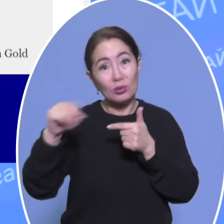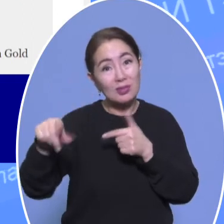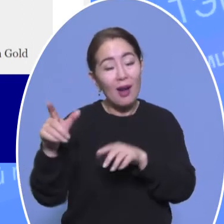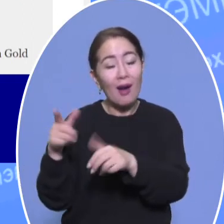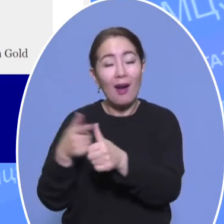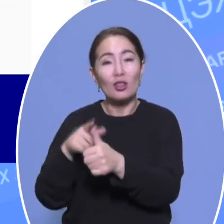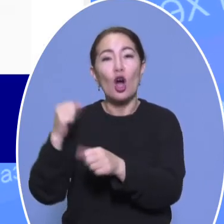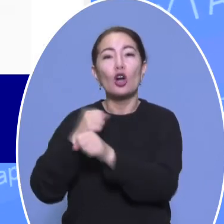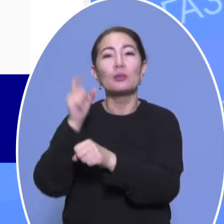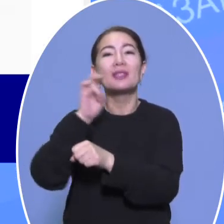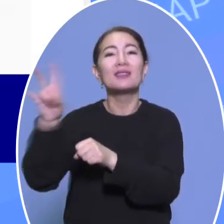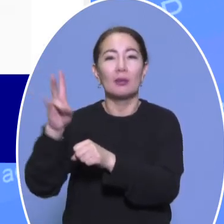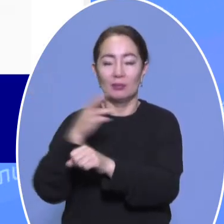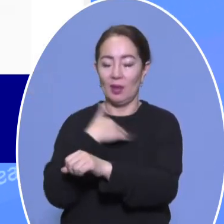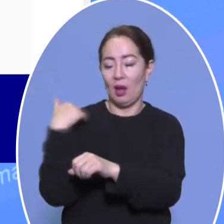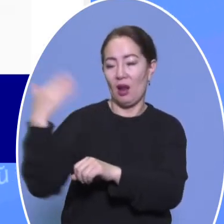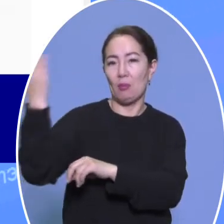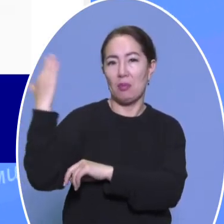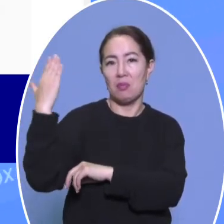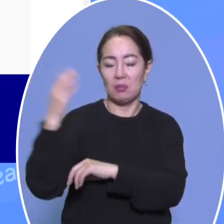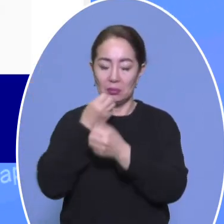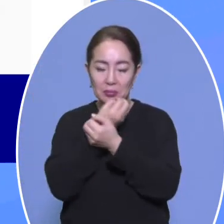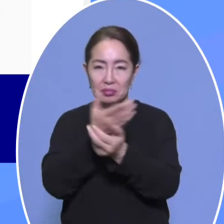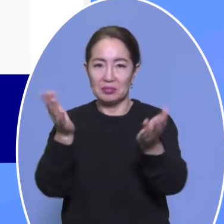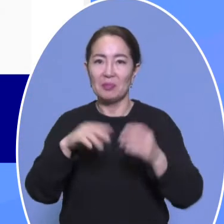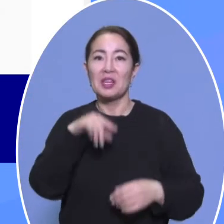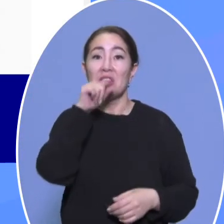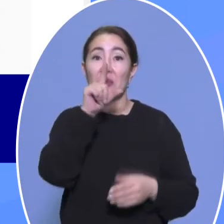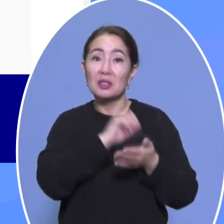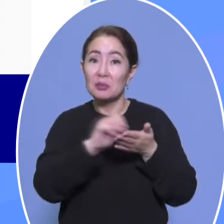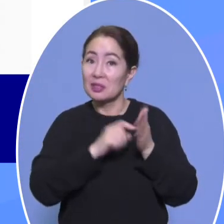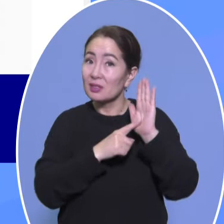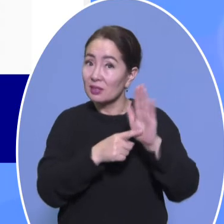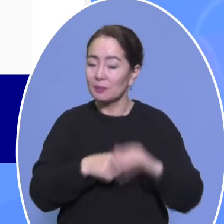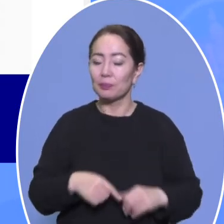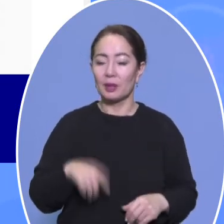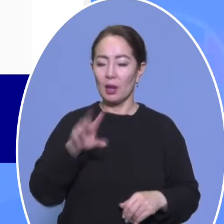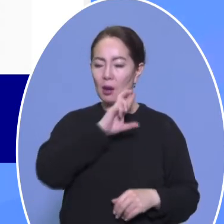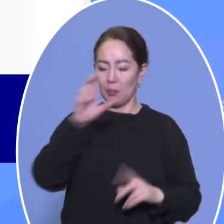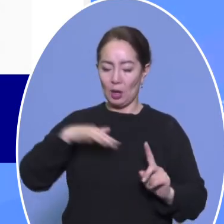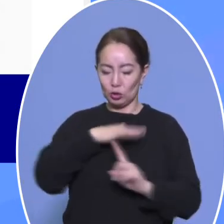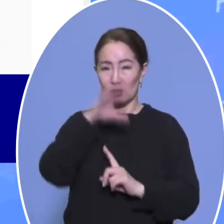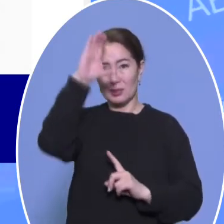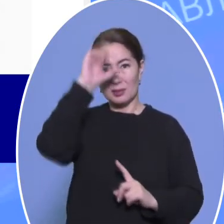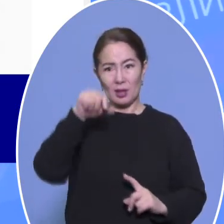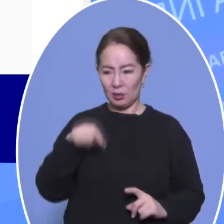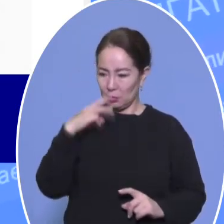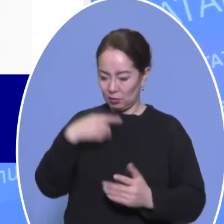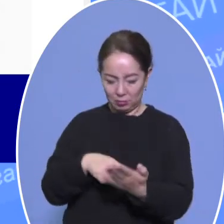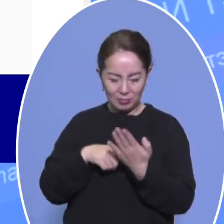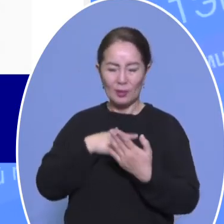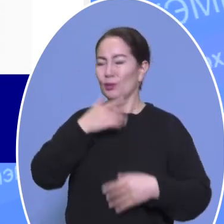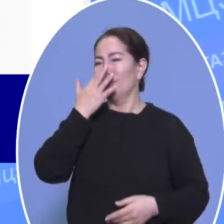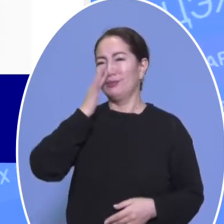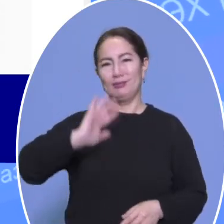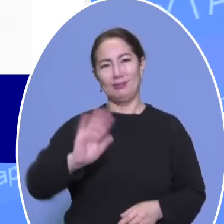хөдөлмөрийн намын дэд дарга Анжели Раннер Твиттер хуудаснаа бичжээ. Тэгвэл байгаль орчны сайт Джордж Эстис уг мэдээллийг